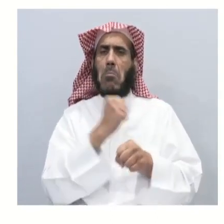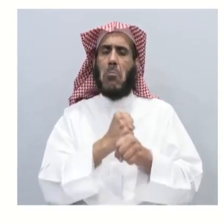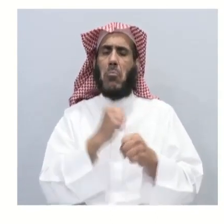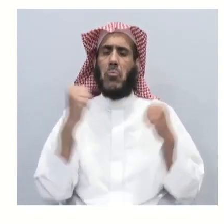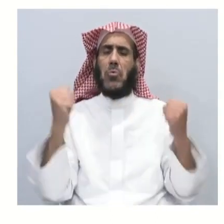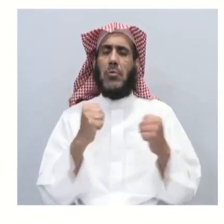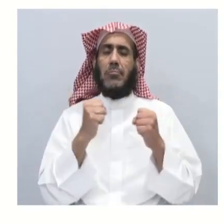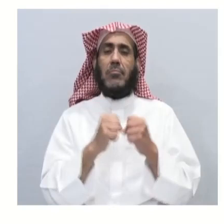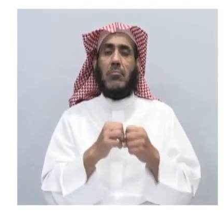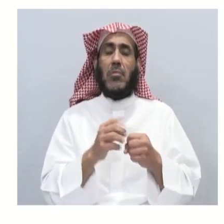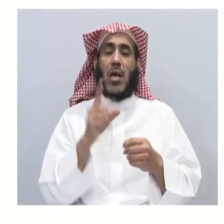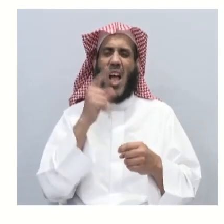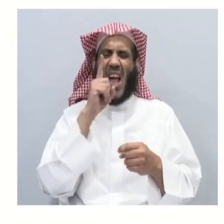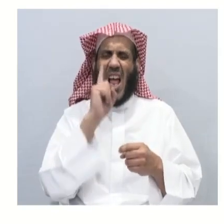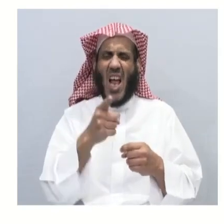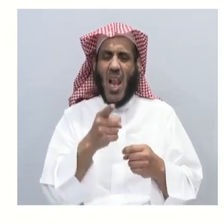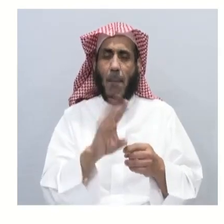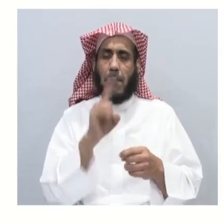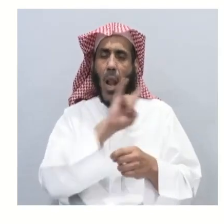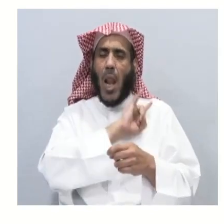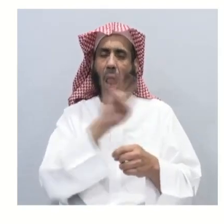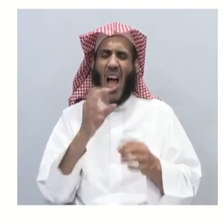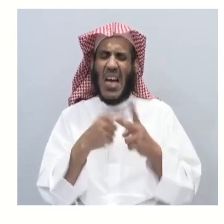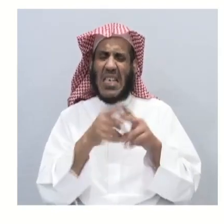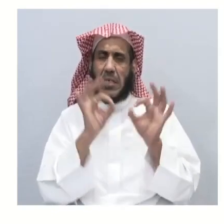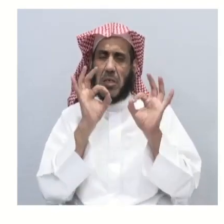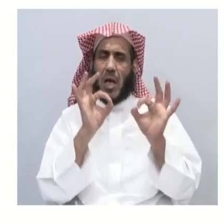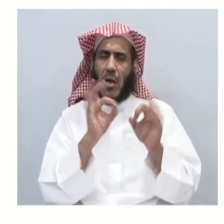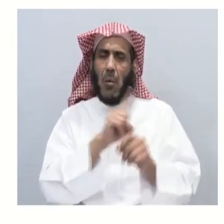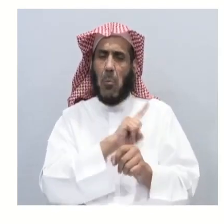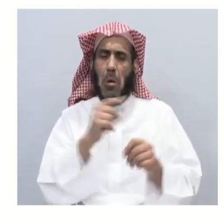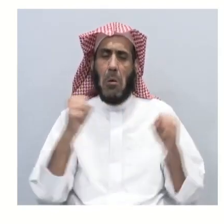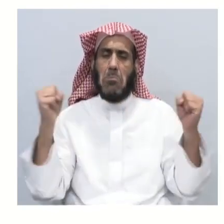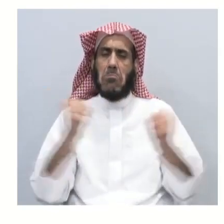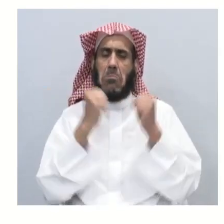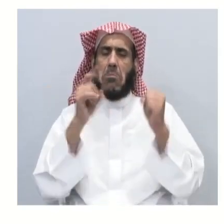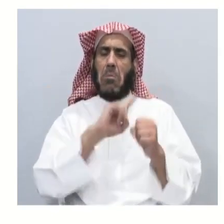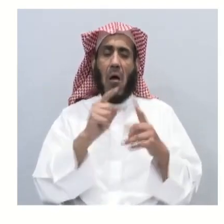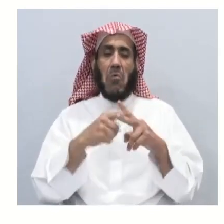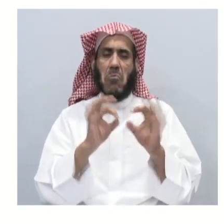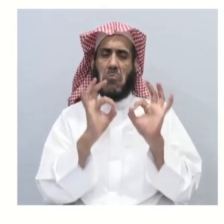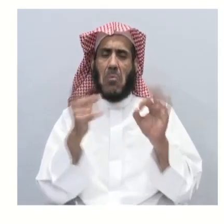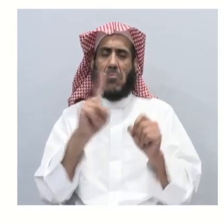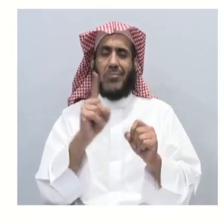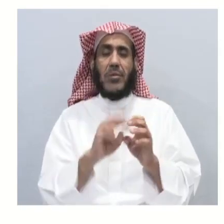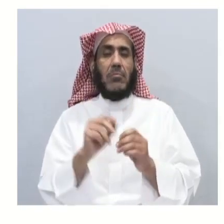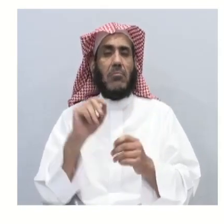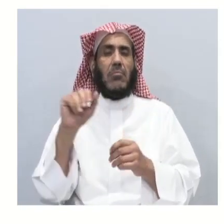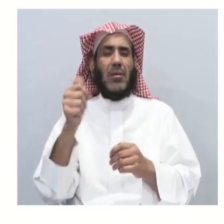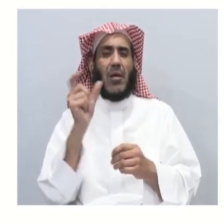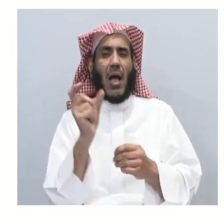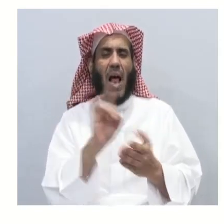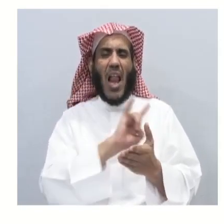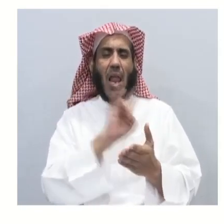أو عفواً، اعلم أن لا إتقان بدون تدريب. إذن نلاحظ الكلمات هنا